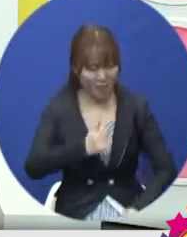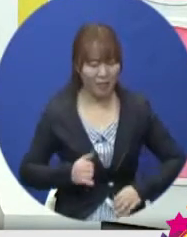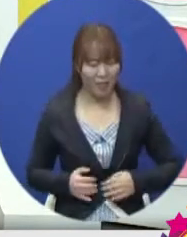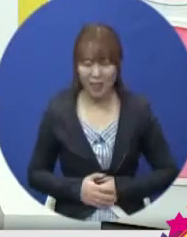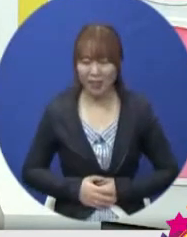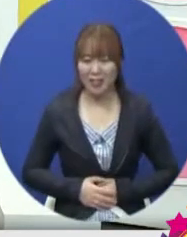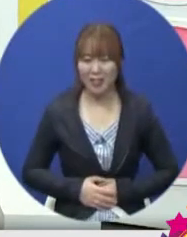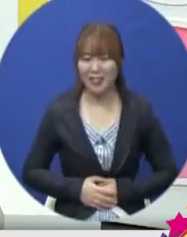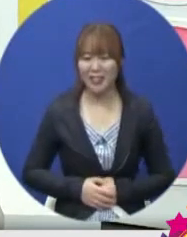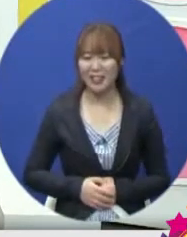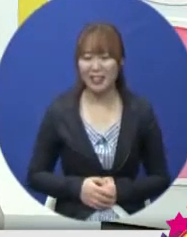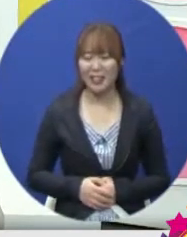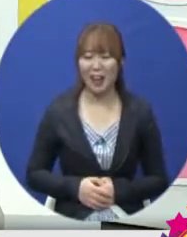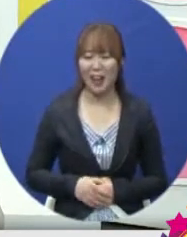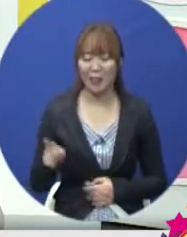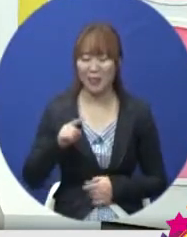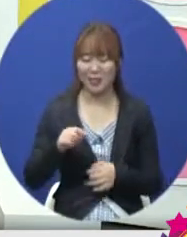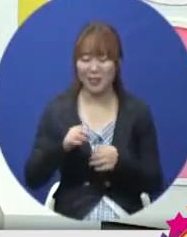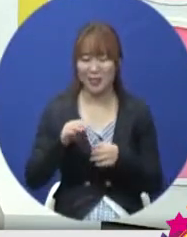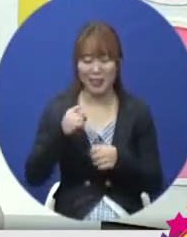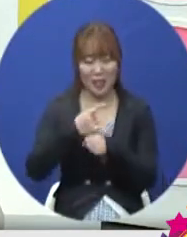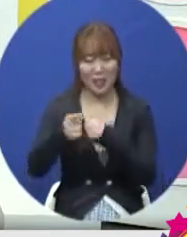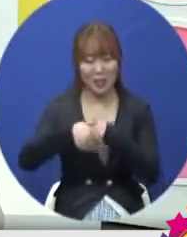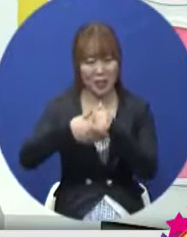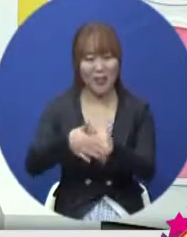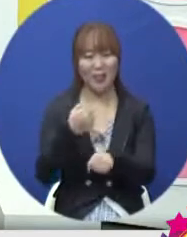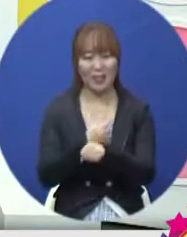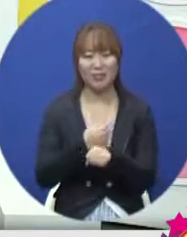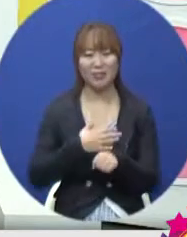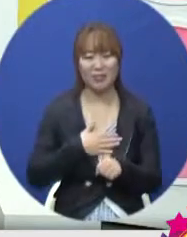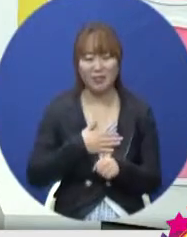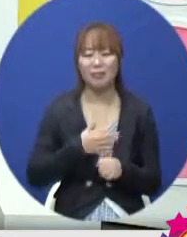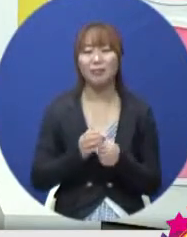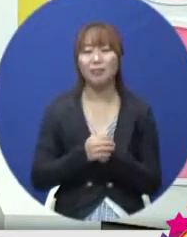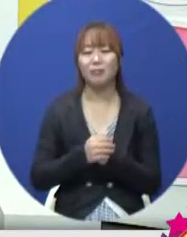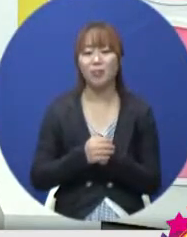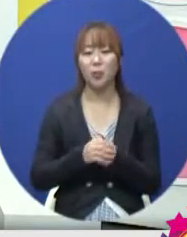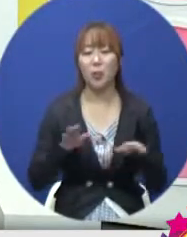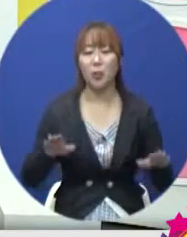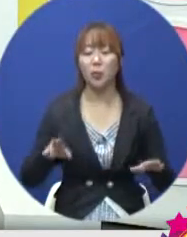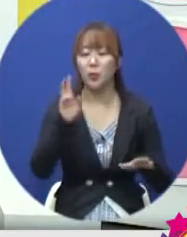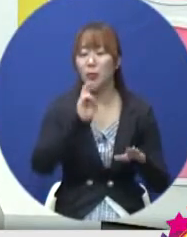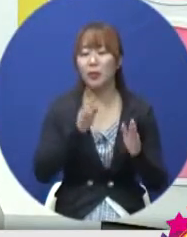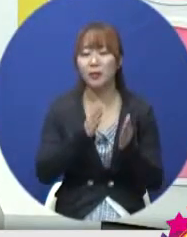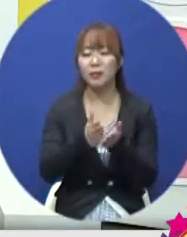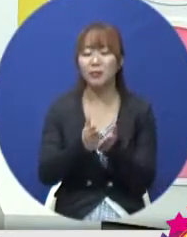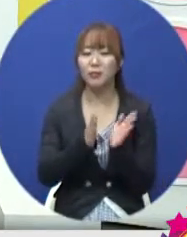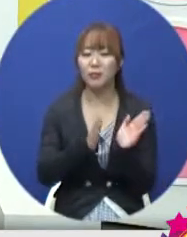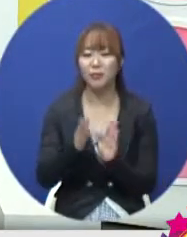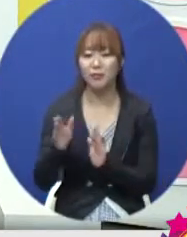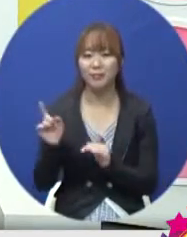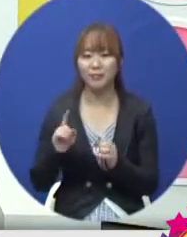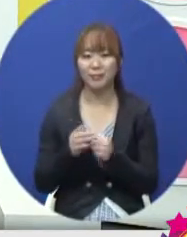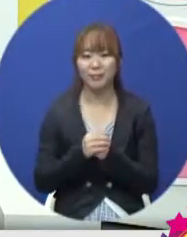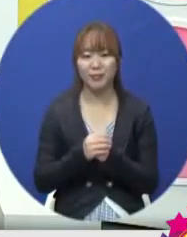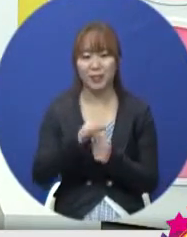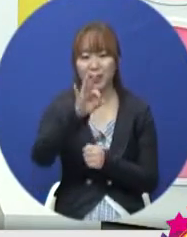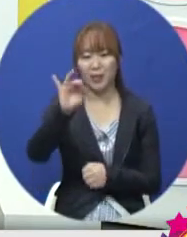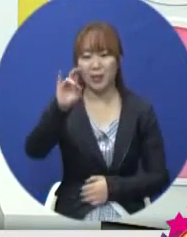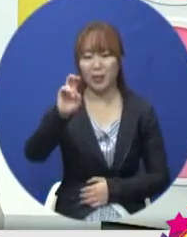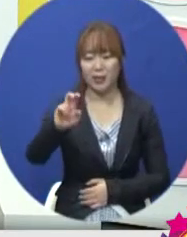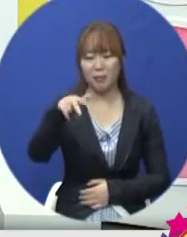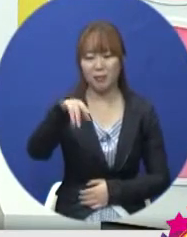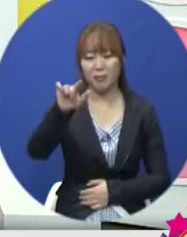우와, 아버님 전문적으로 하신. 알겠습니다, 아버님. 네. 그런데나 아버님 오늘 무슨 노래 하실 거예요? 아, 임진강을